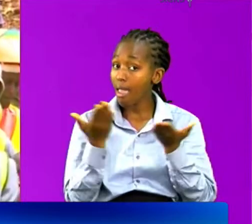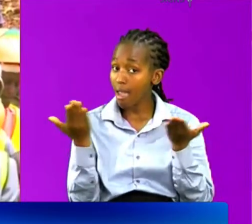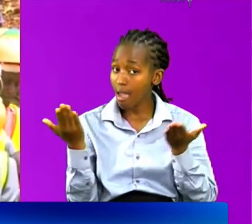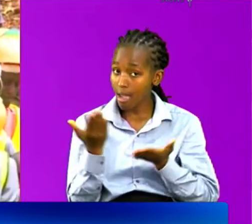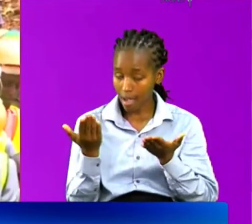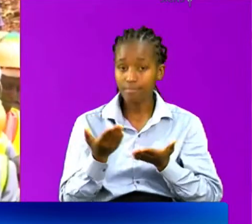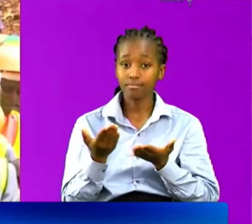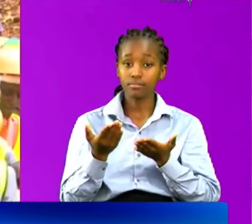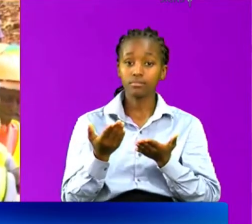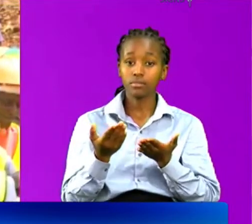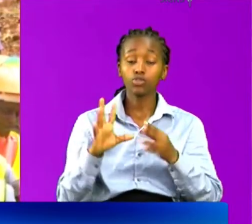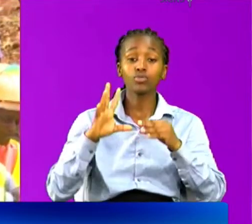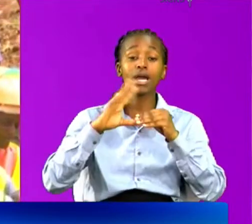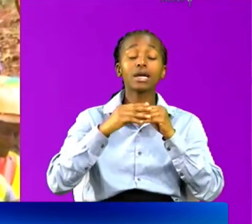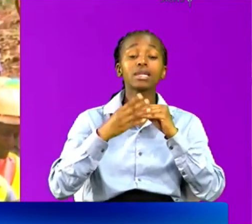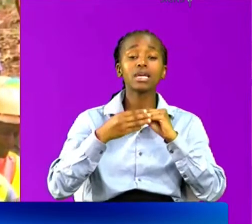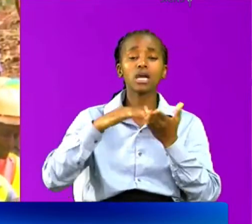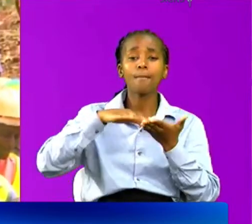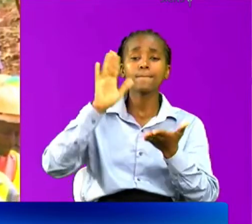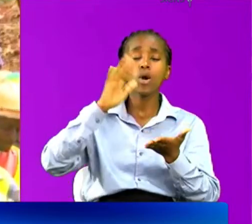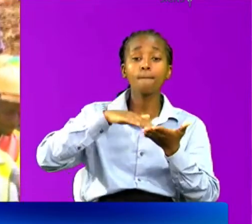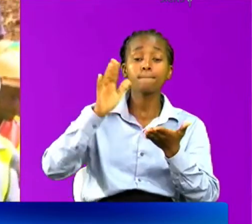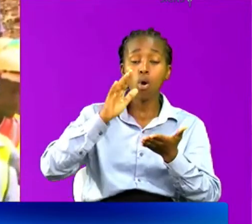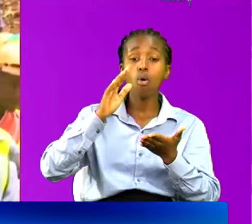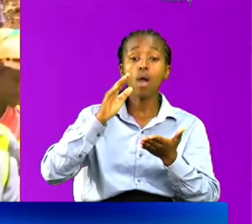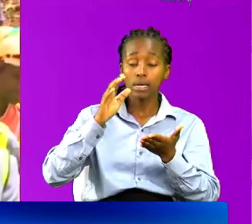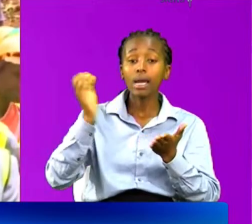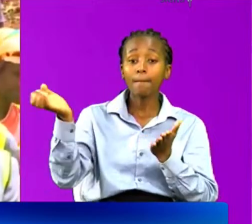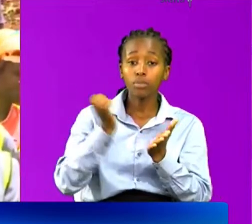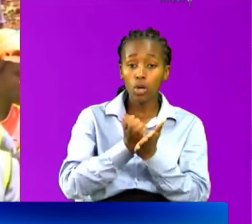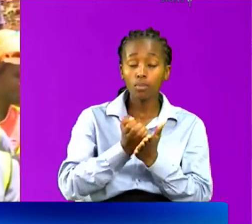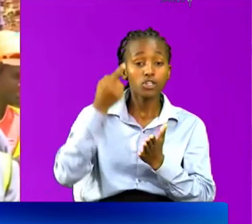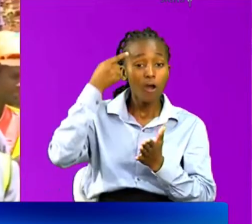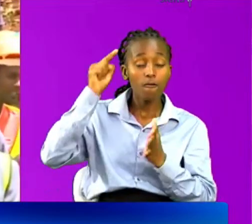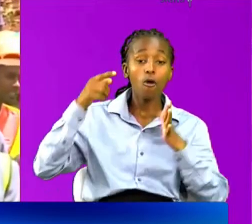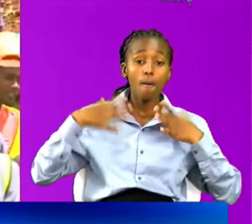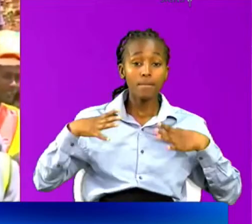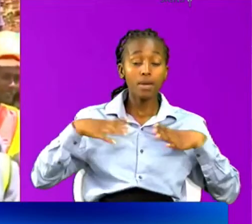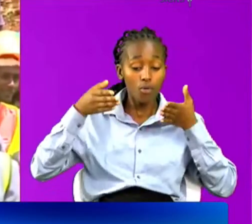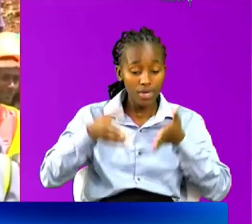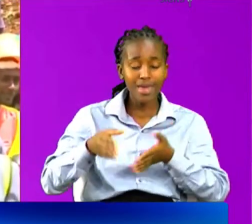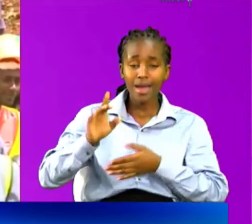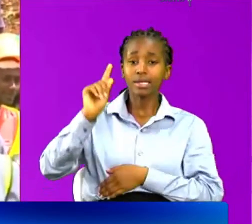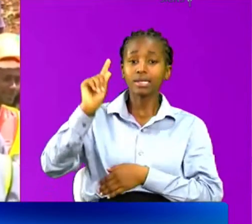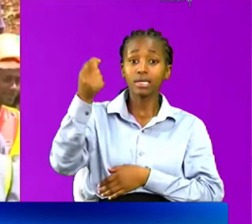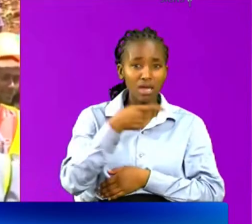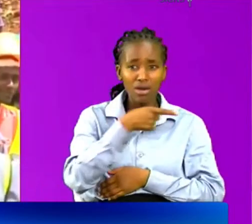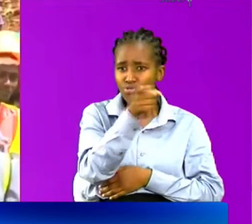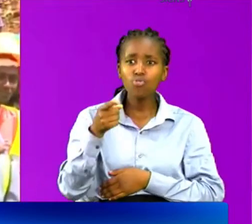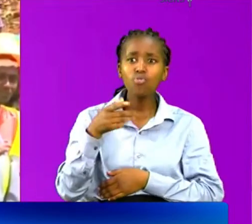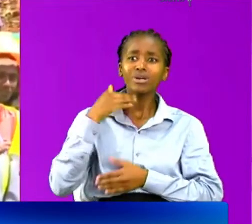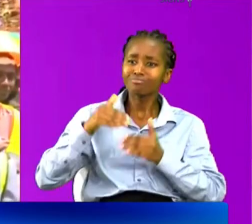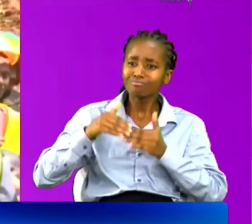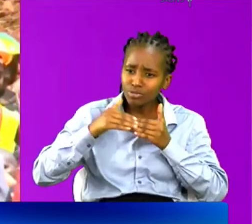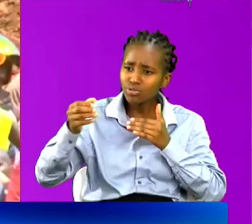nafasi nyingi, karibu 1,000,000 ya ajira ya watu wa Kenya. Mnataka hii kazi iendelee ama mnataka ikwame?